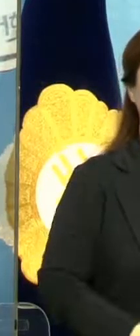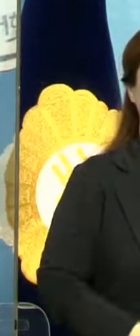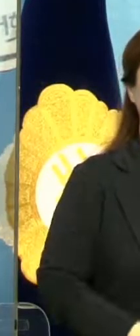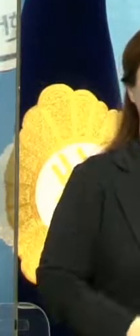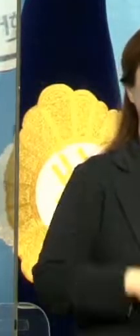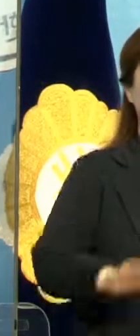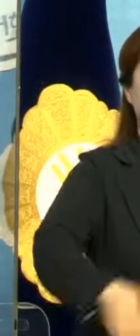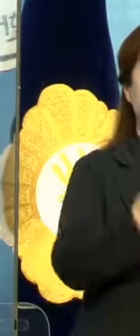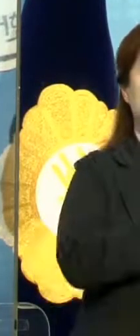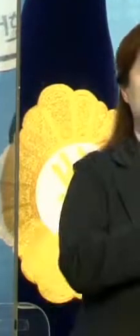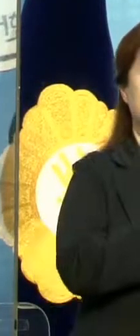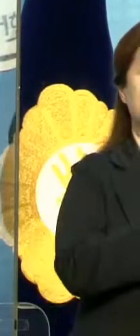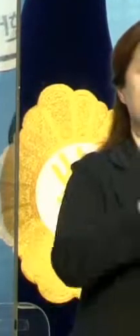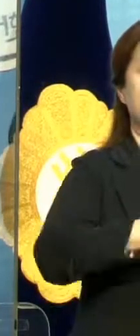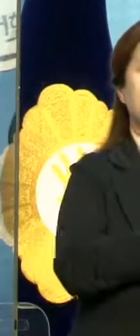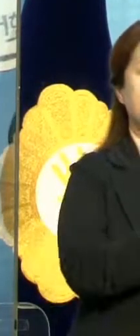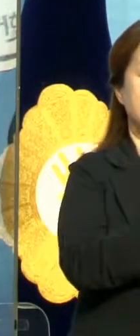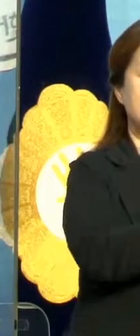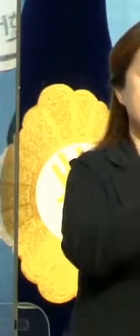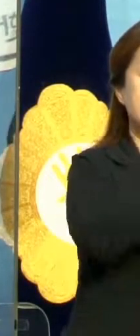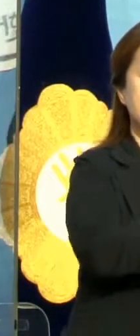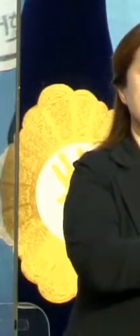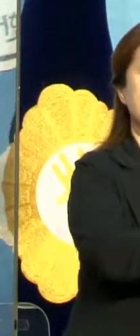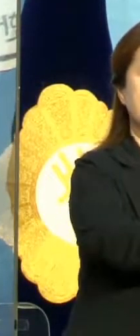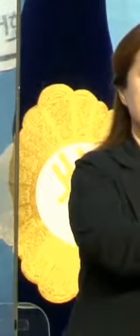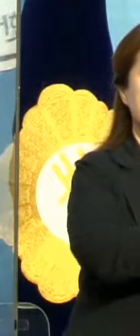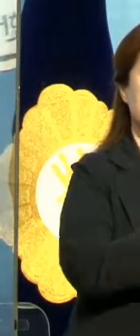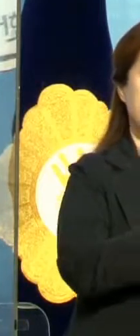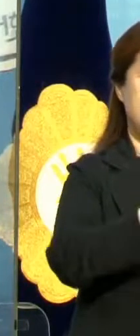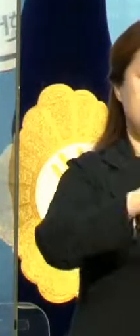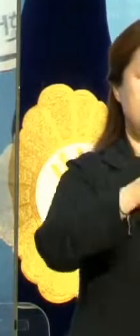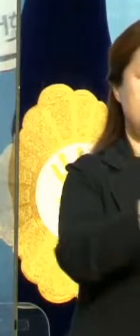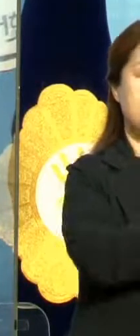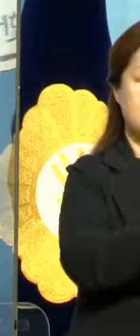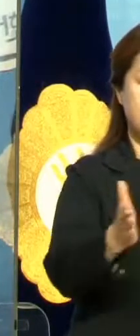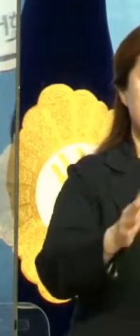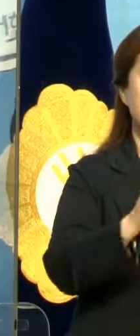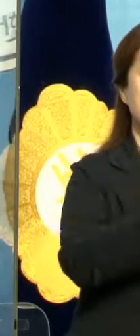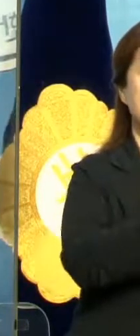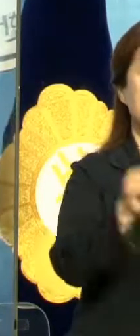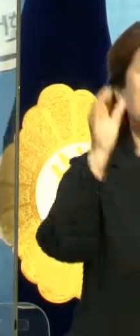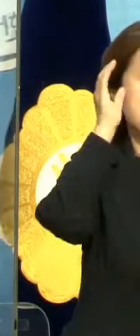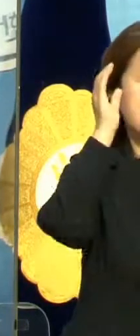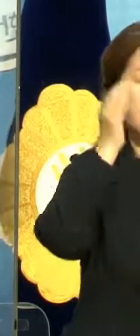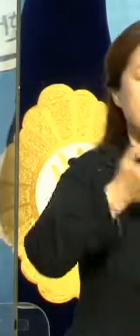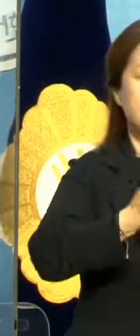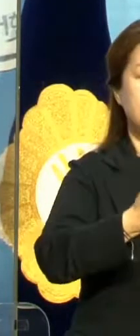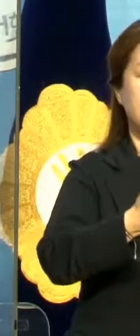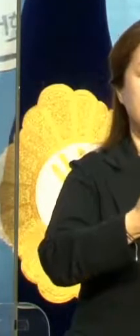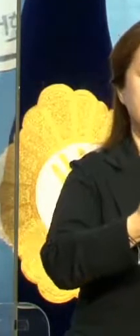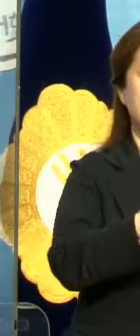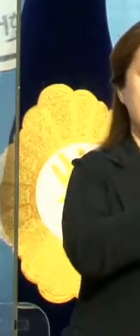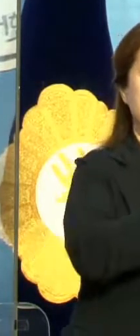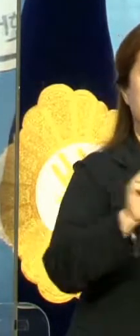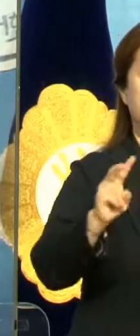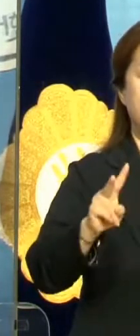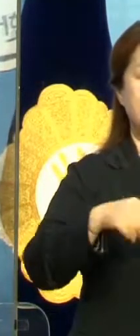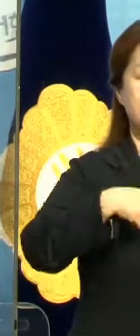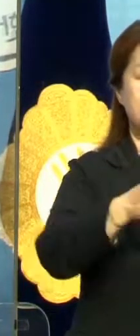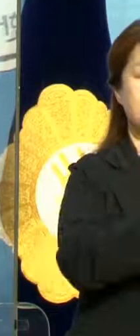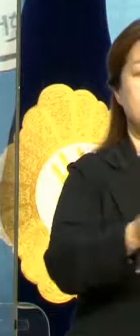저희 정치 개혁이 대표의 7제 는 20일 때 국회에 들어와서 국민들의 기대와 달리 여야 정치인들의